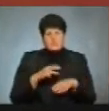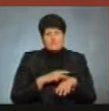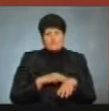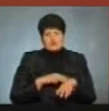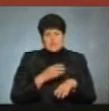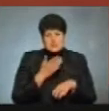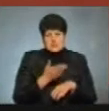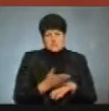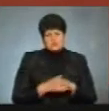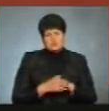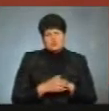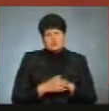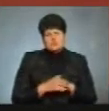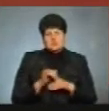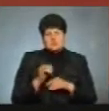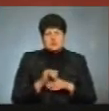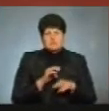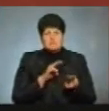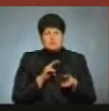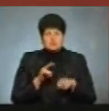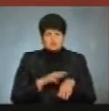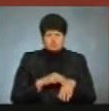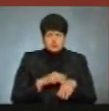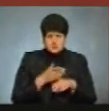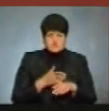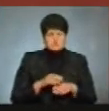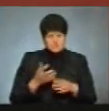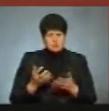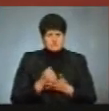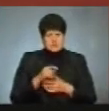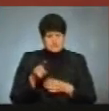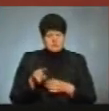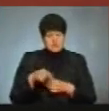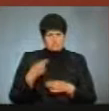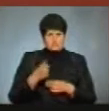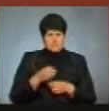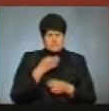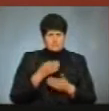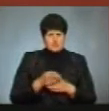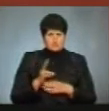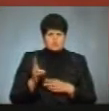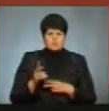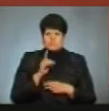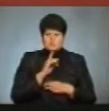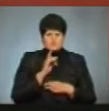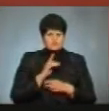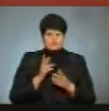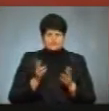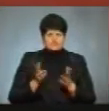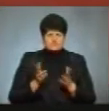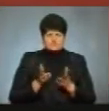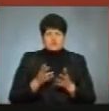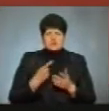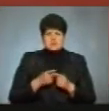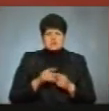муніципальну поліцію, і в патрульну поліцію. Вдається притягнути до відповідальності когось? Поки що, ви знаєте. Нікого?